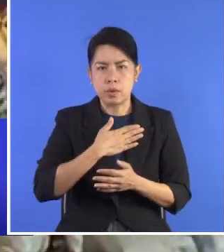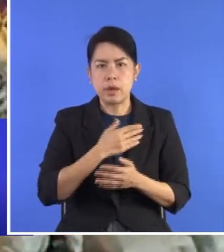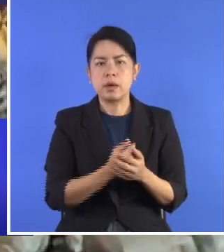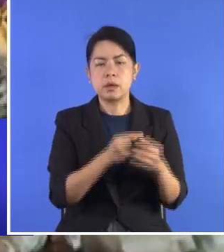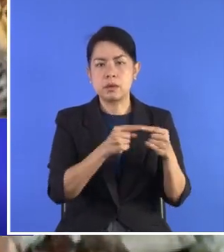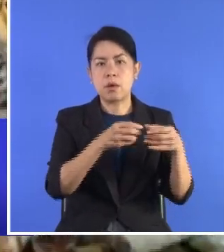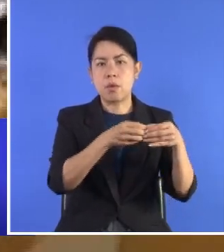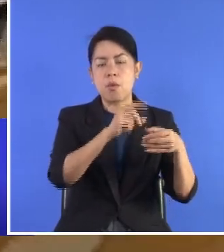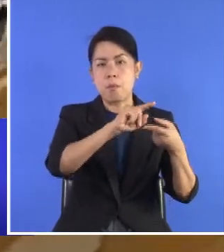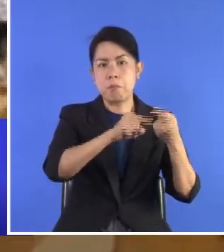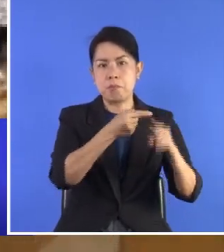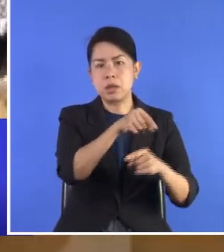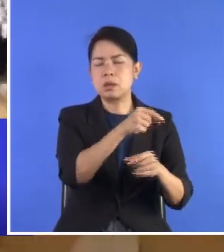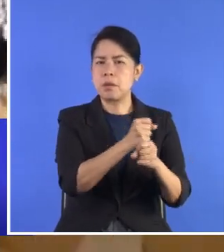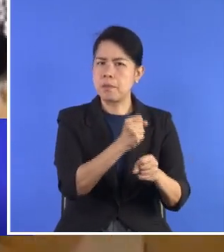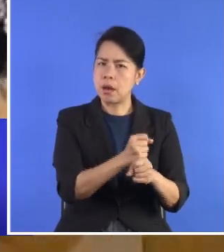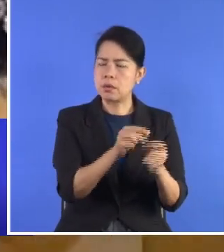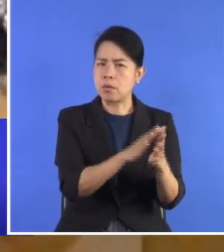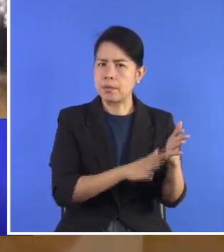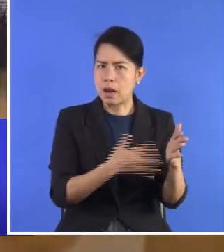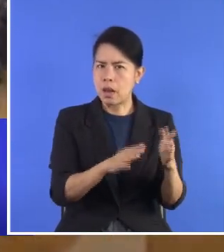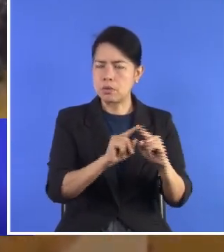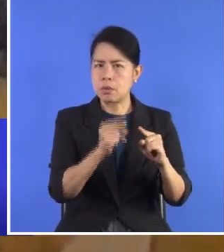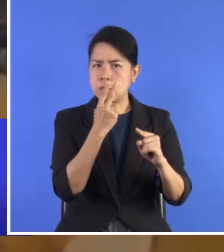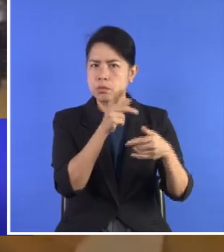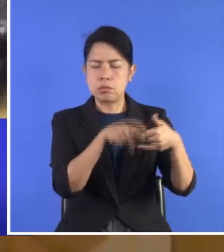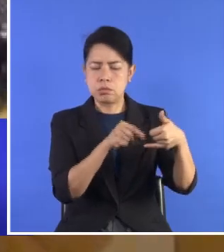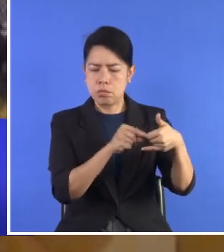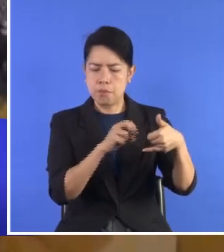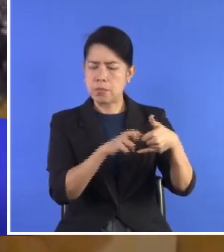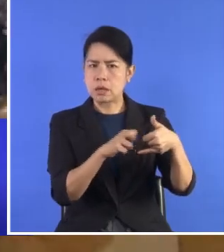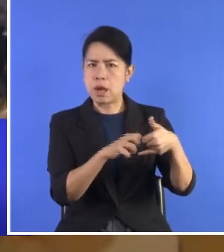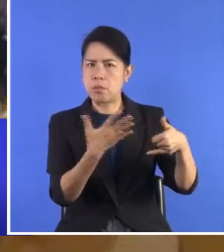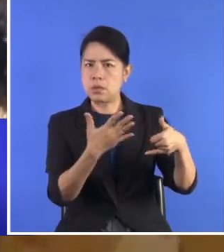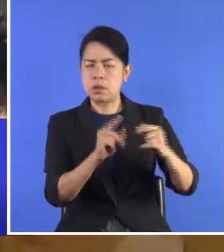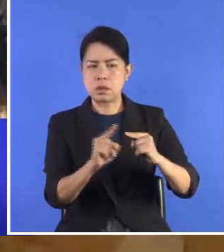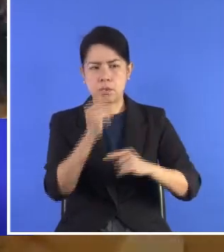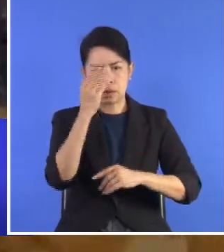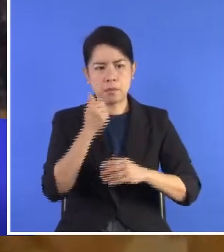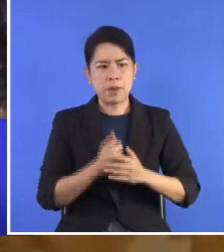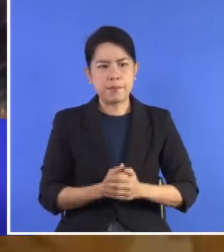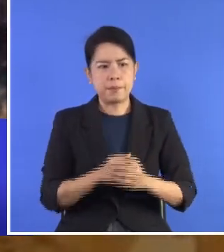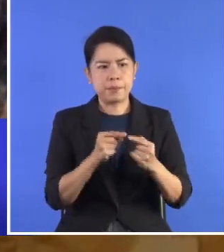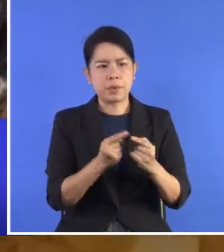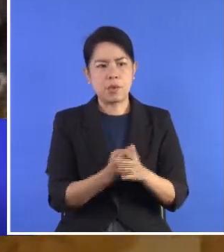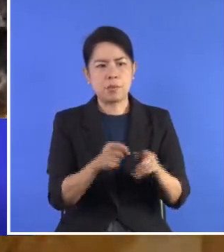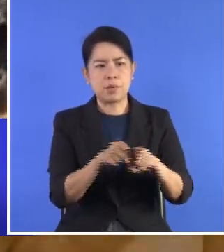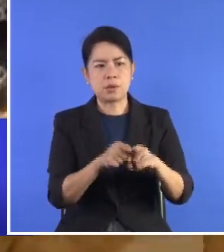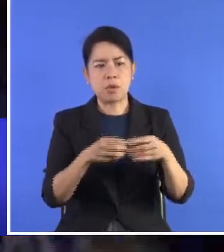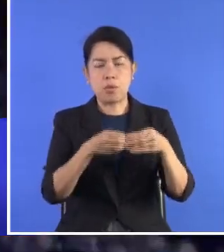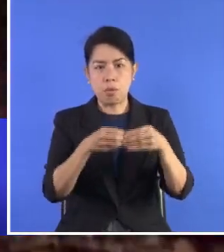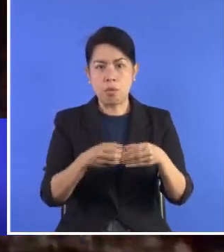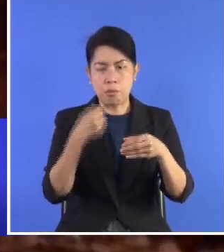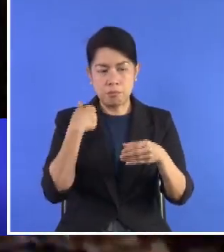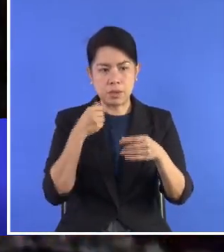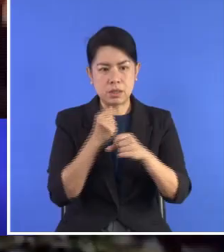ปีแล้วผู้ป่วยเองไม่มีโรคประจำตัวนะคะแต่วันนั้นน่ะไม่มีนั่งร้านเกี่ยวไหมที่ว่าทีมงานจะต้องปีนขึ้นไป